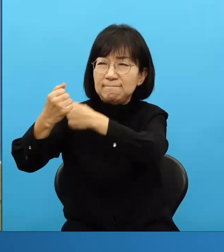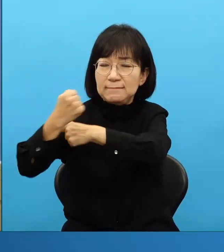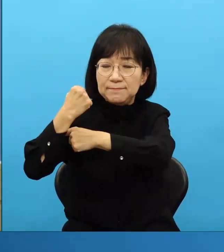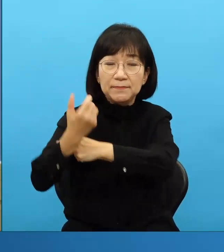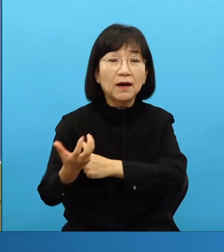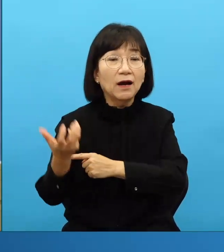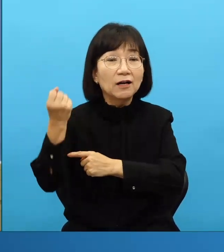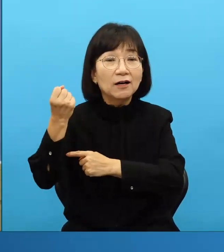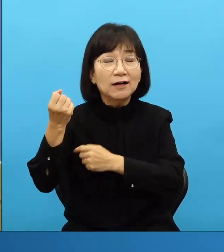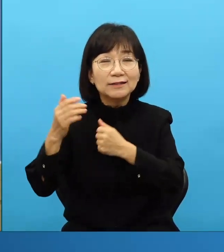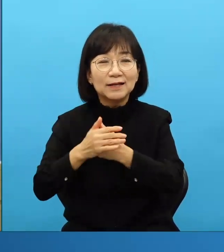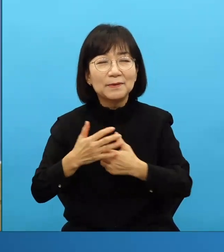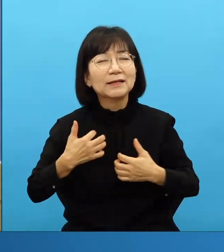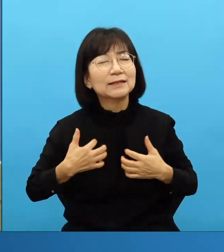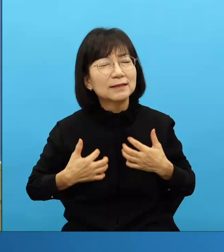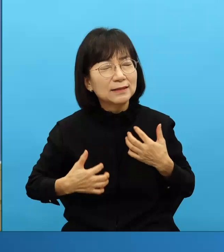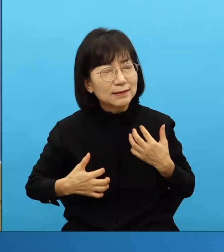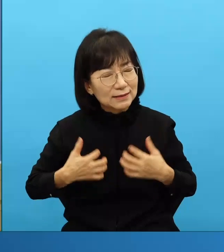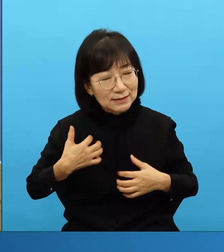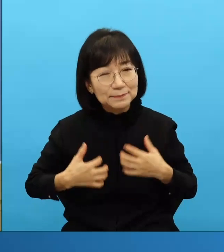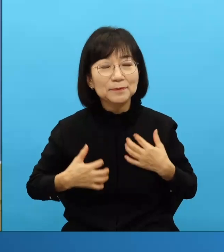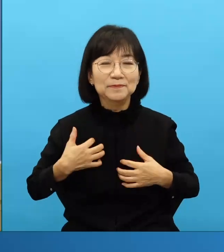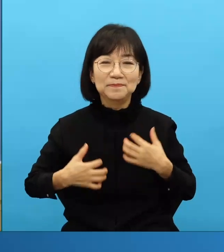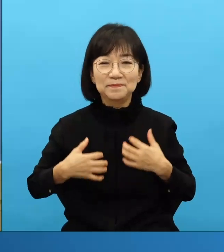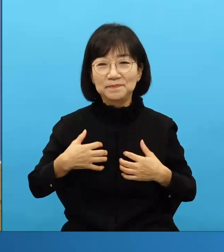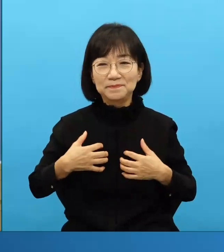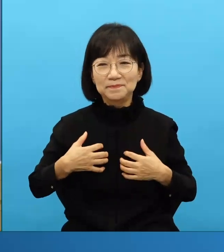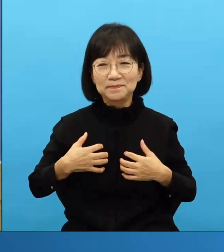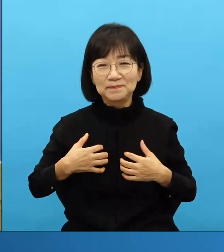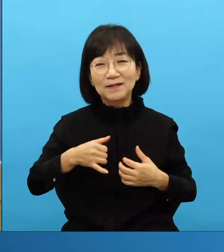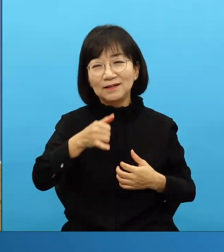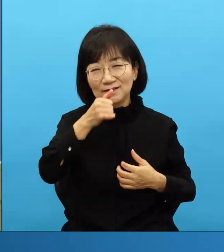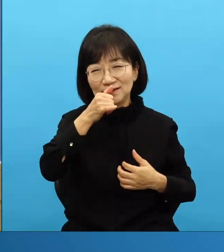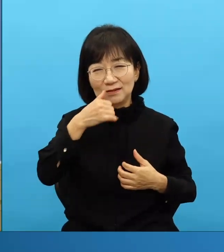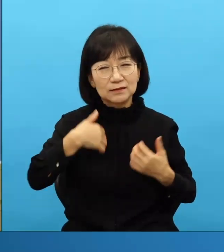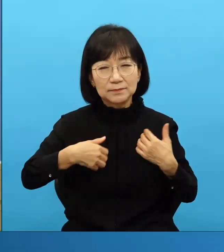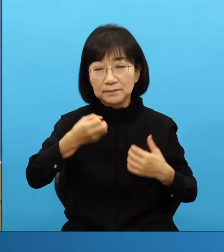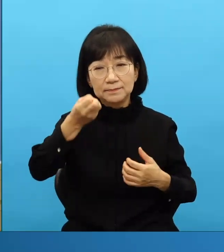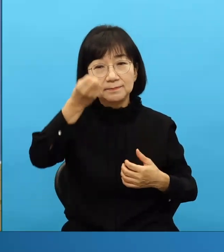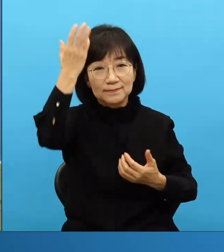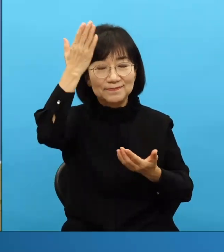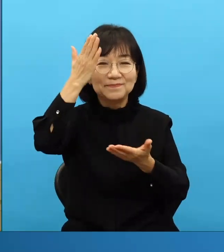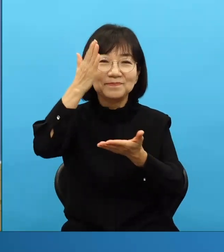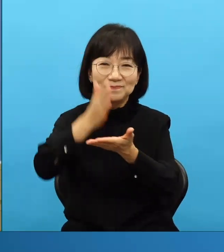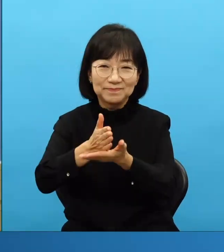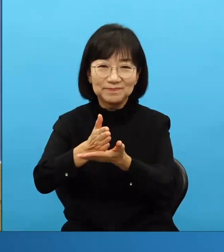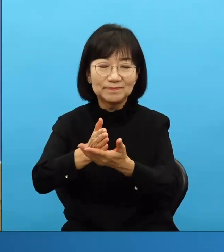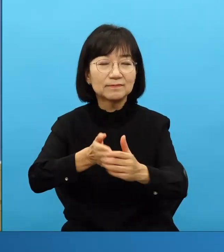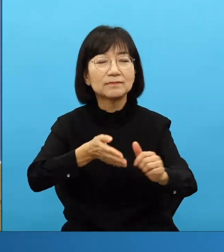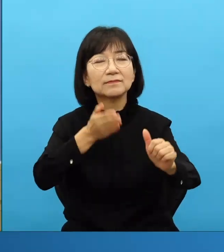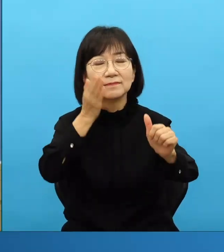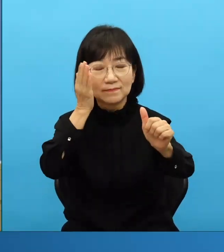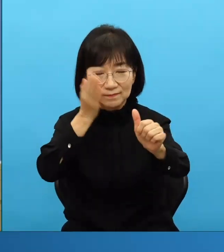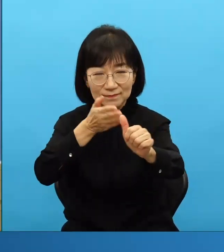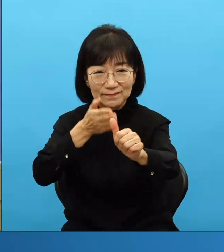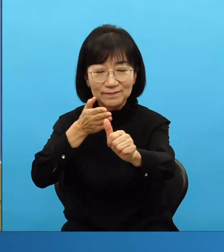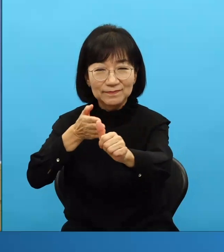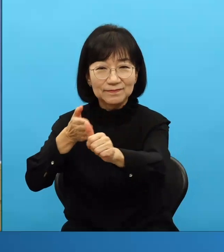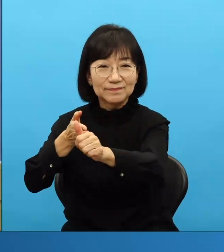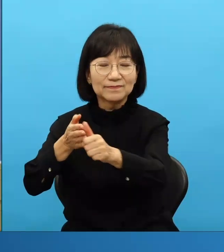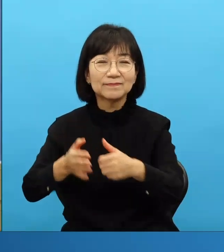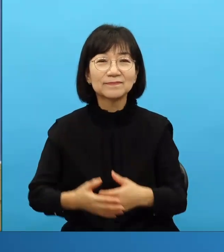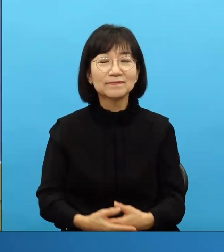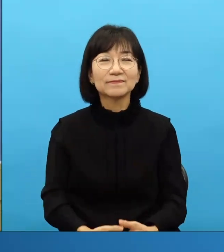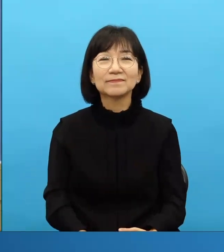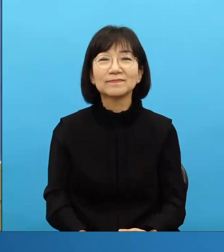기쁨 잃지 말길 바랍니다. And so even though your reality looks bleak and very dark, it's okay because your the background is from the